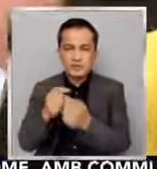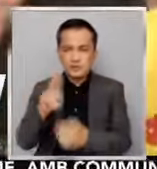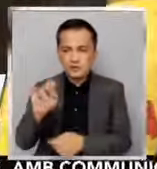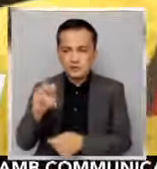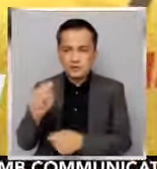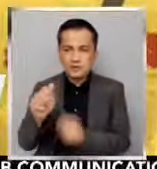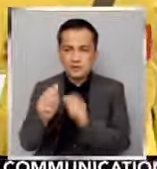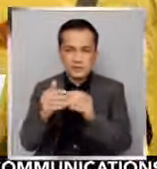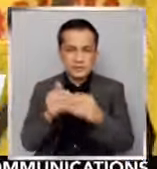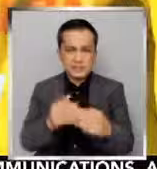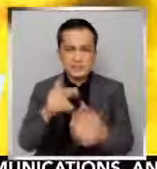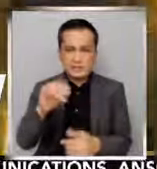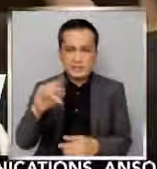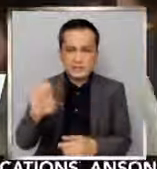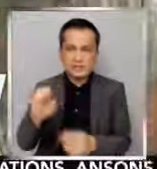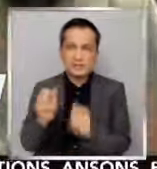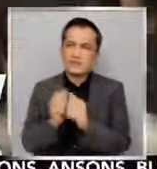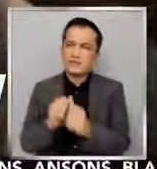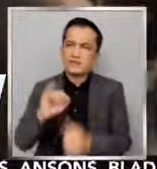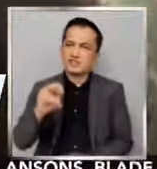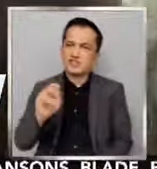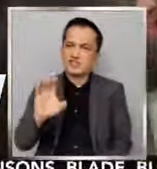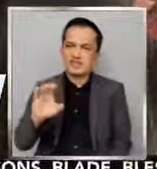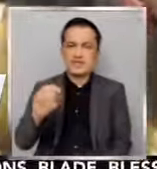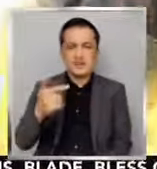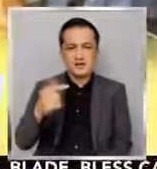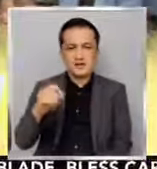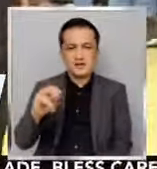kasama si Jeric Gonzalez.